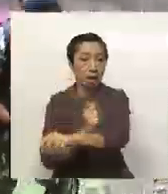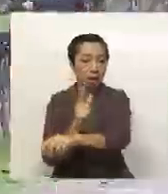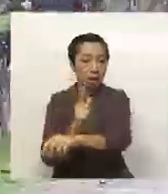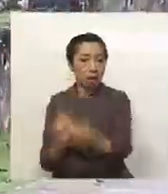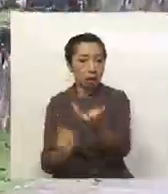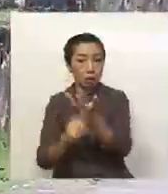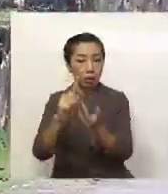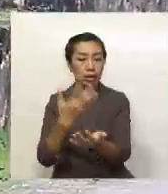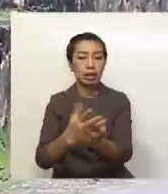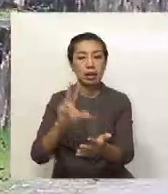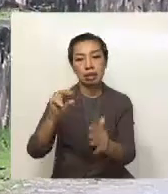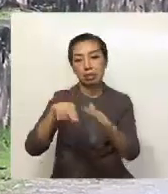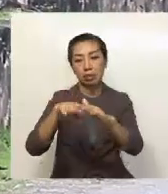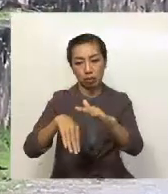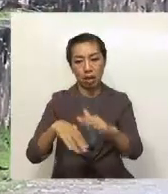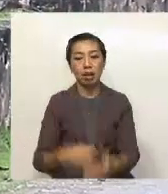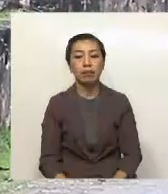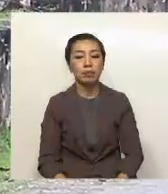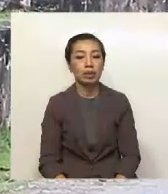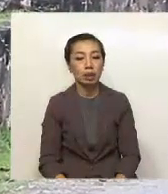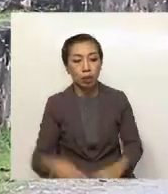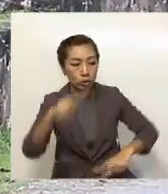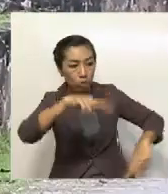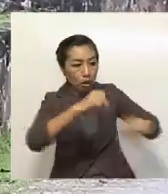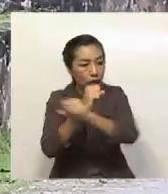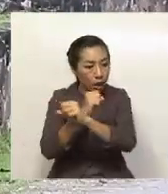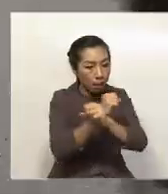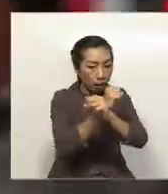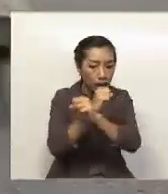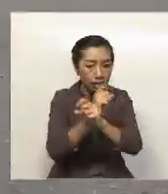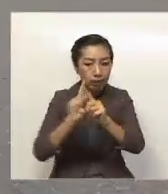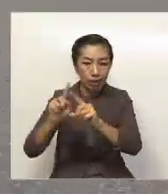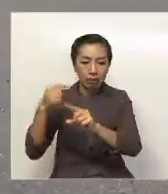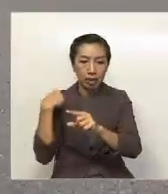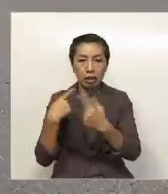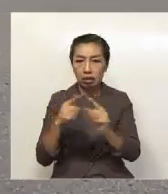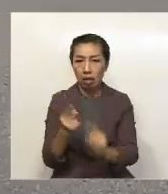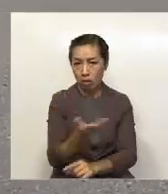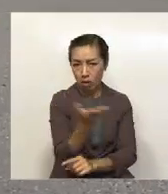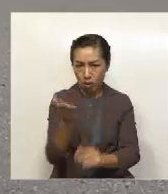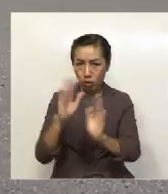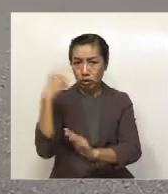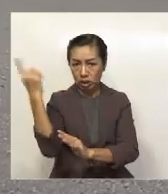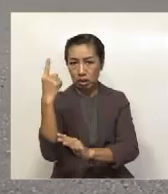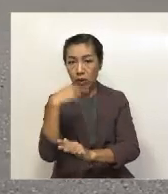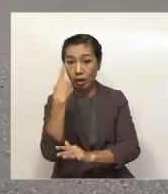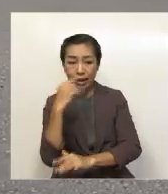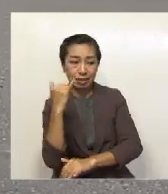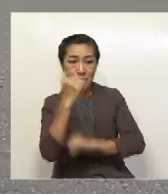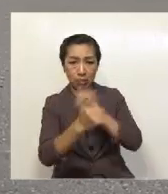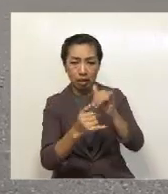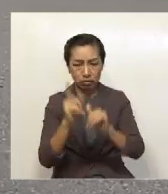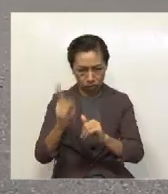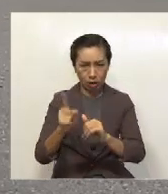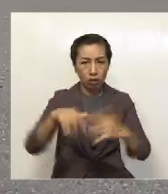ม่เกิน30บาทแล้วก็จะดูแลด้านความปลอดภัยให้ด้วยแต่ว่ายังไงก็ตามก็ขอความร่วมมือจากนักท่องเที่ยวทุกคนนะค